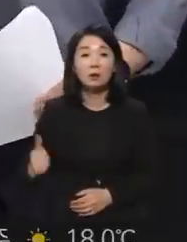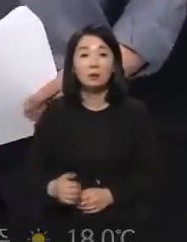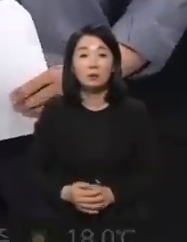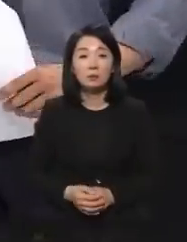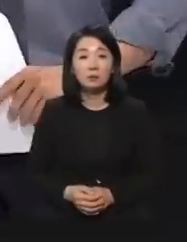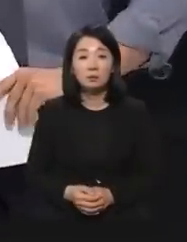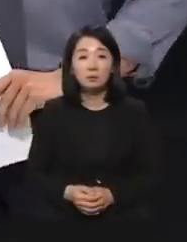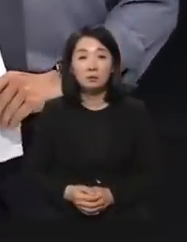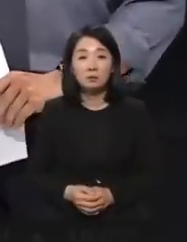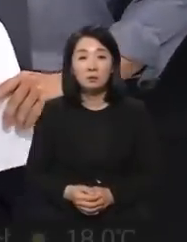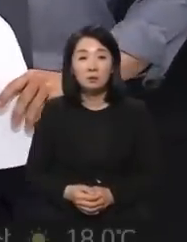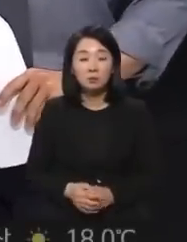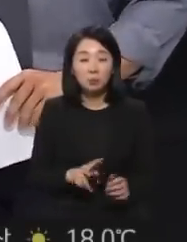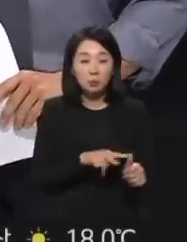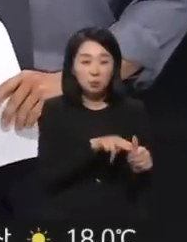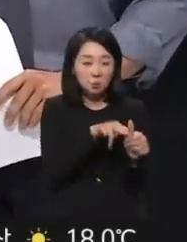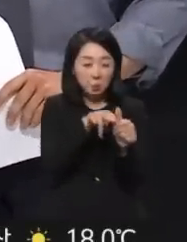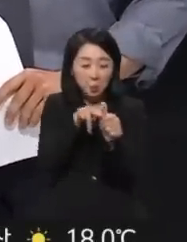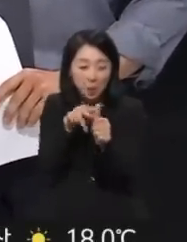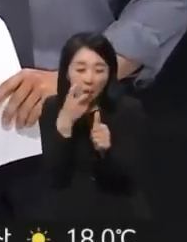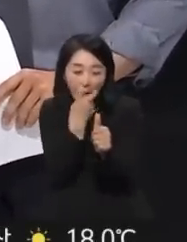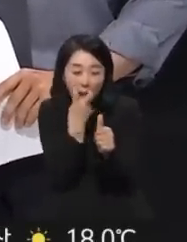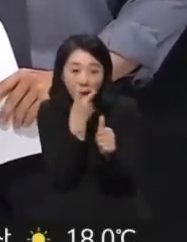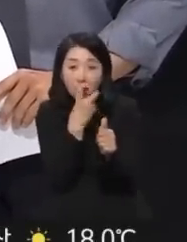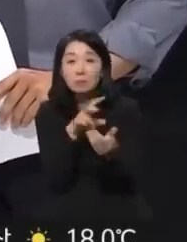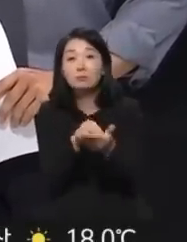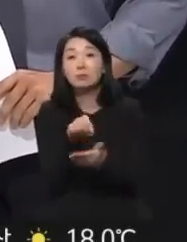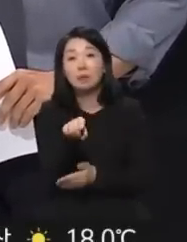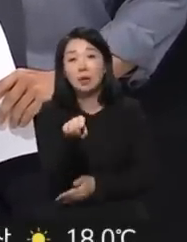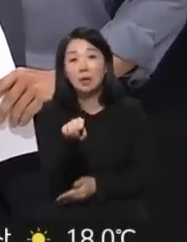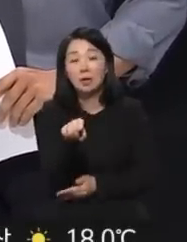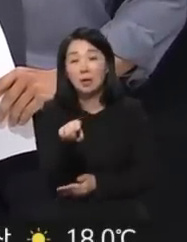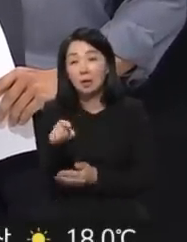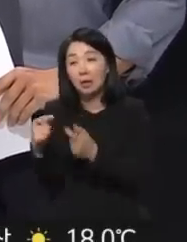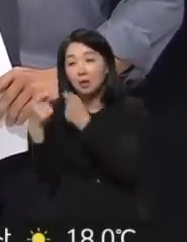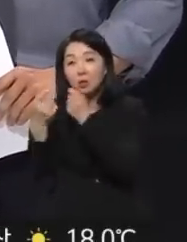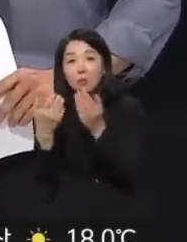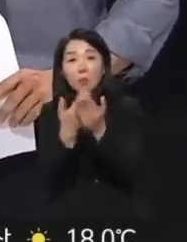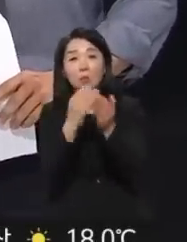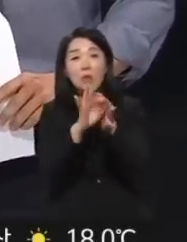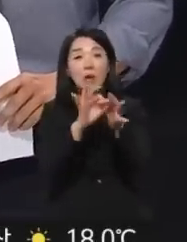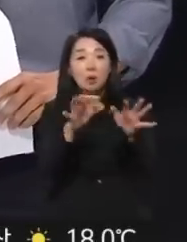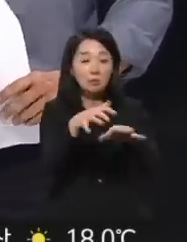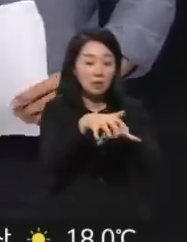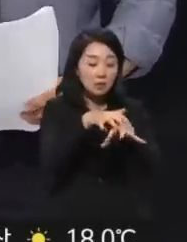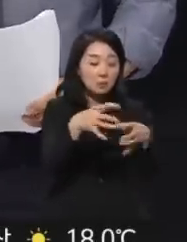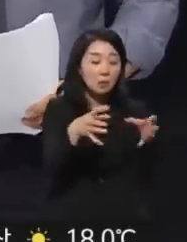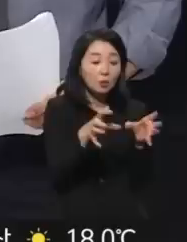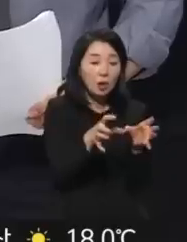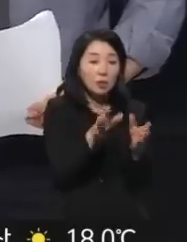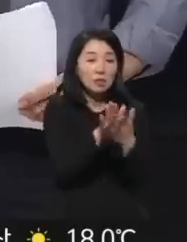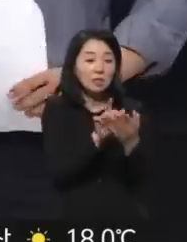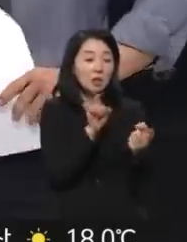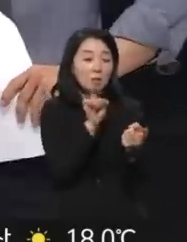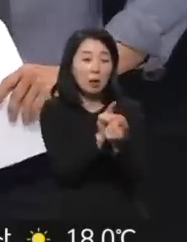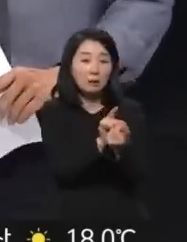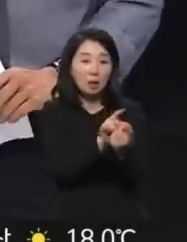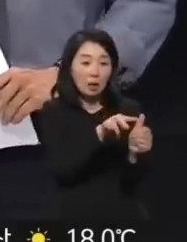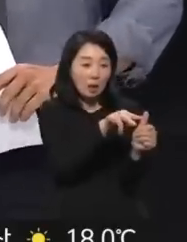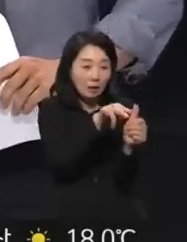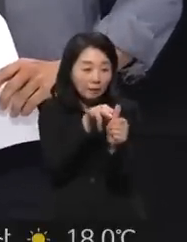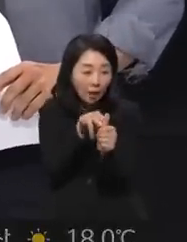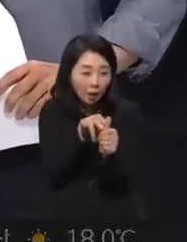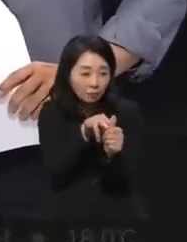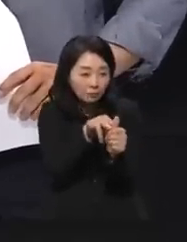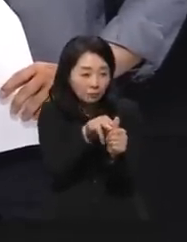여기에 사찰 문제도 도마 위에 올랐습니다. 진보와 보수를 가리지 않고 시민단체 관계자와 직접 접촉해 내부 동향을